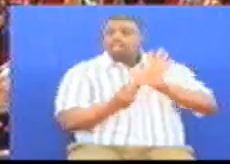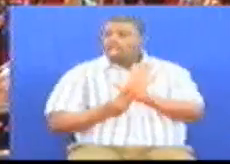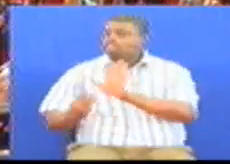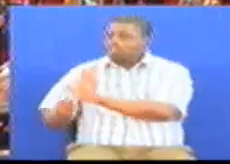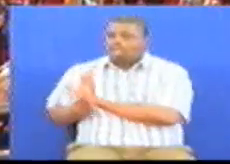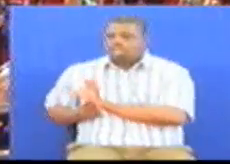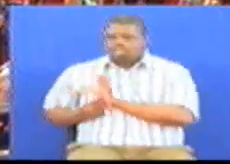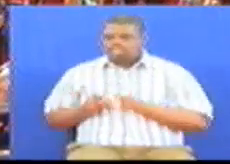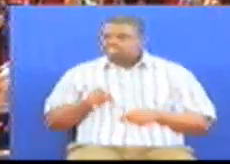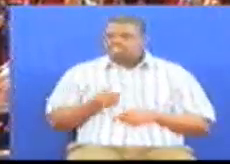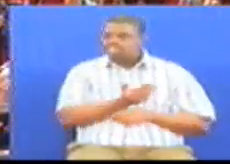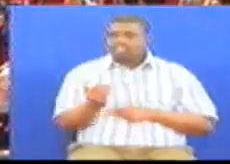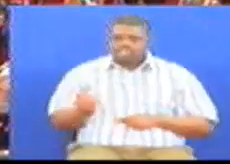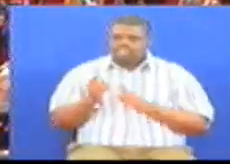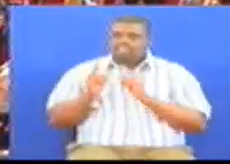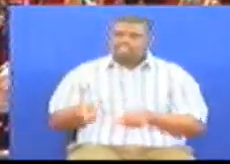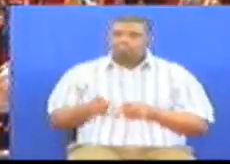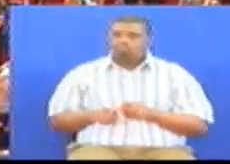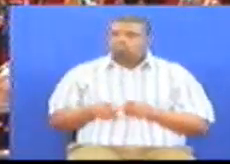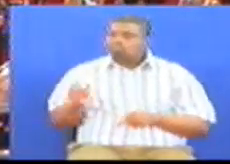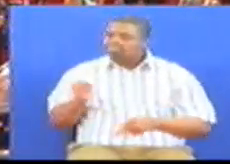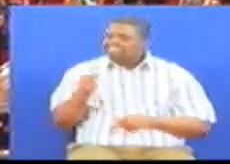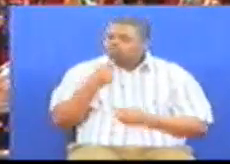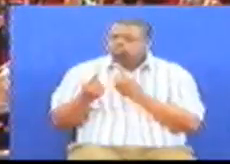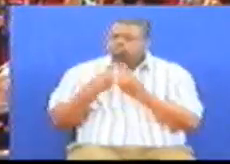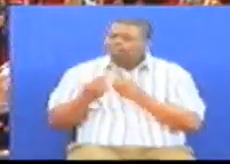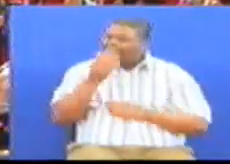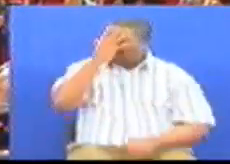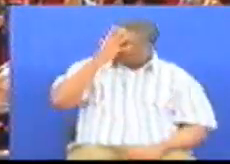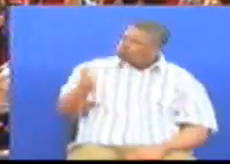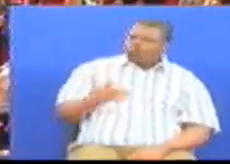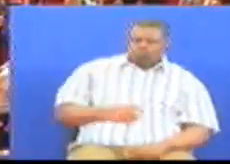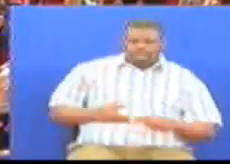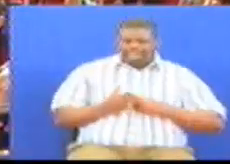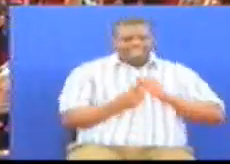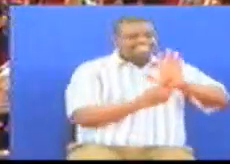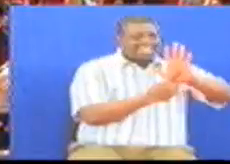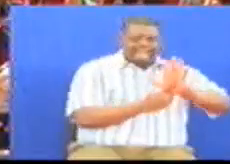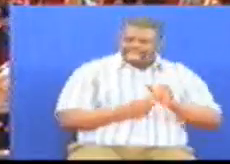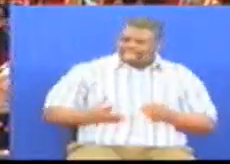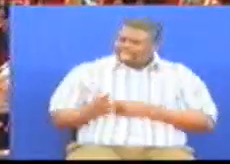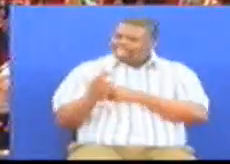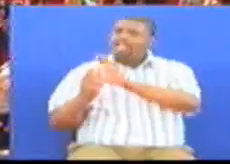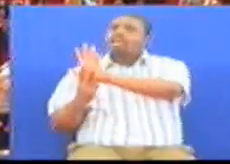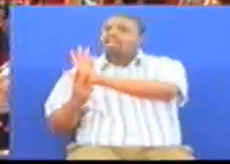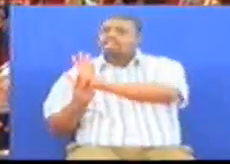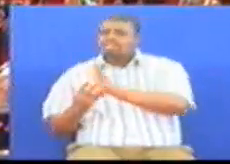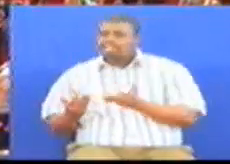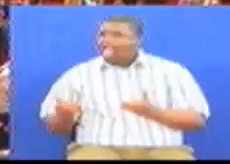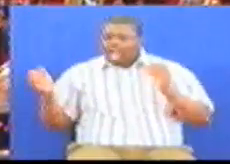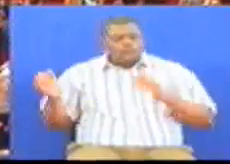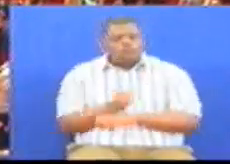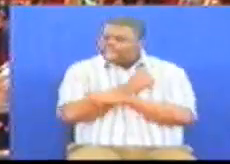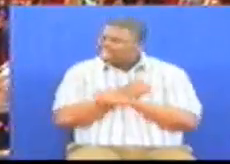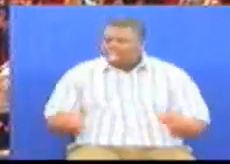halmashauri mheshimiwa zingine ziko humu, mzee ukisungumza ni aibu. Kata 6, kata 8. Mheshimiwa, haiwezekani